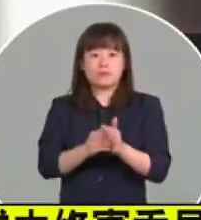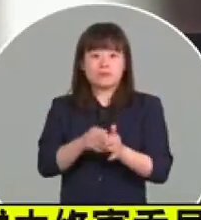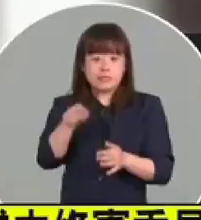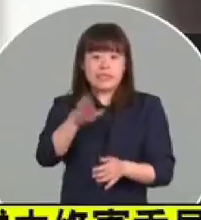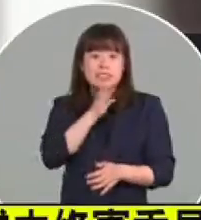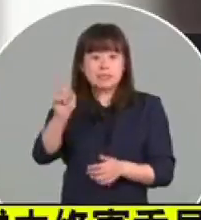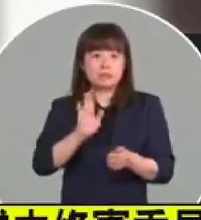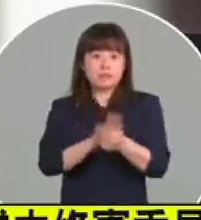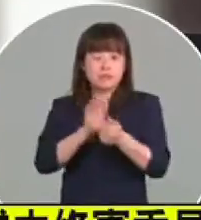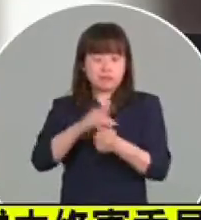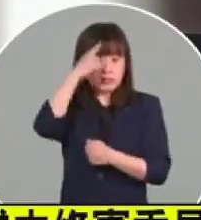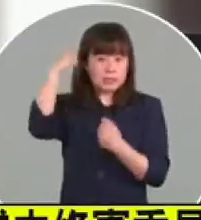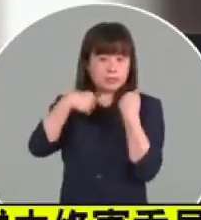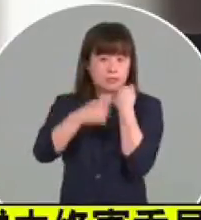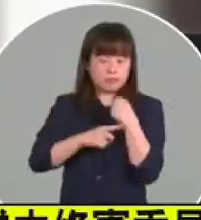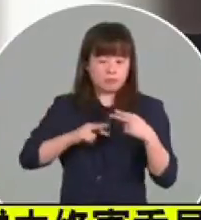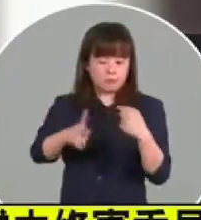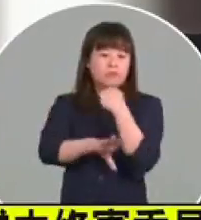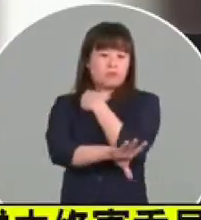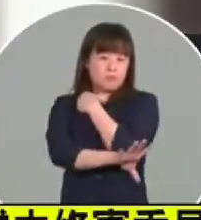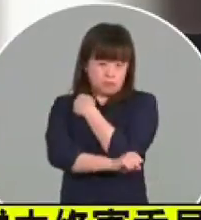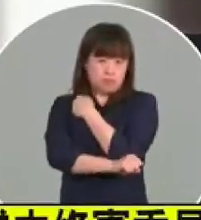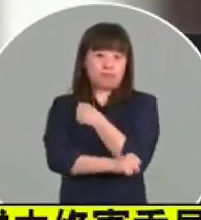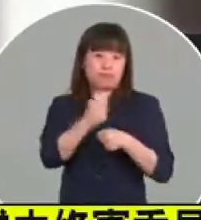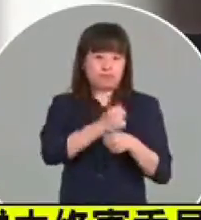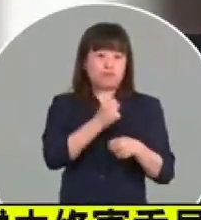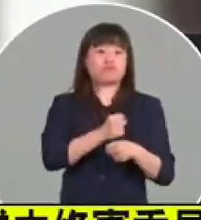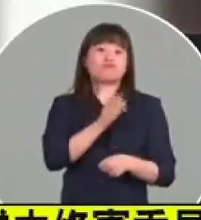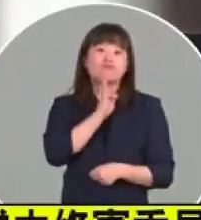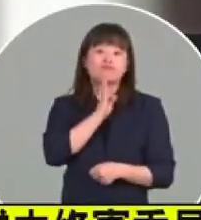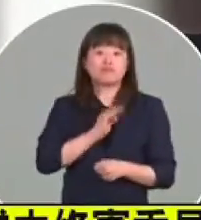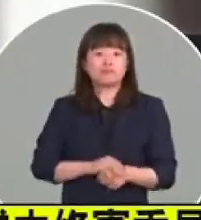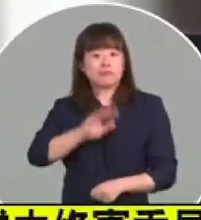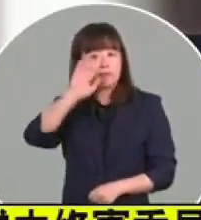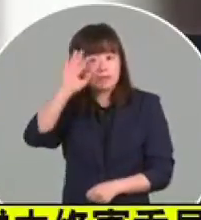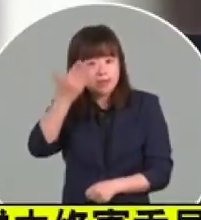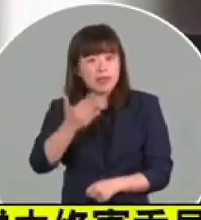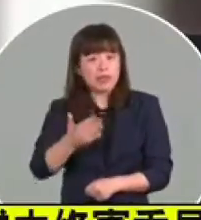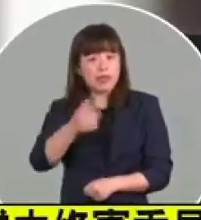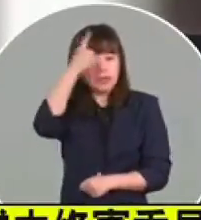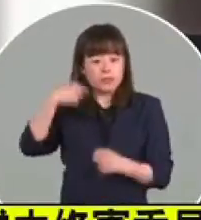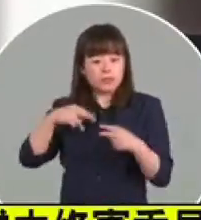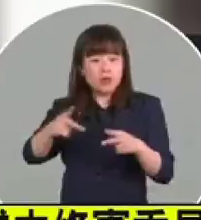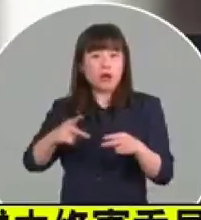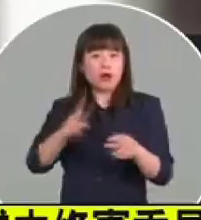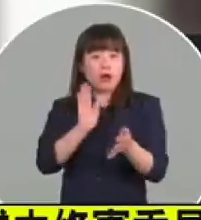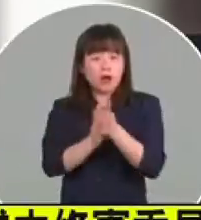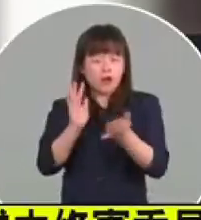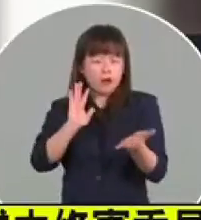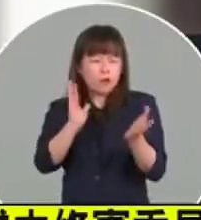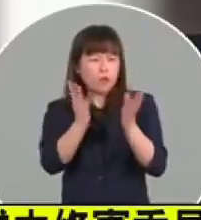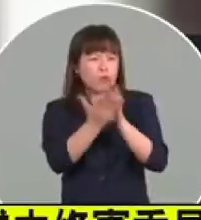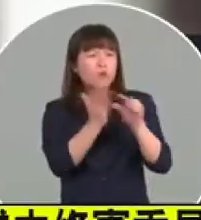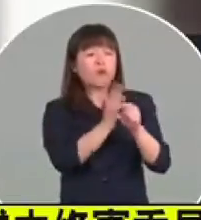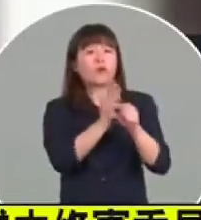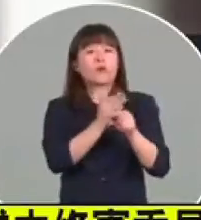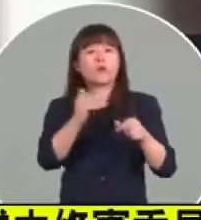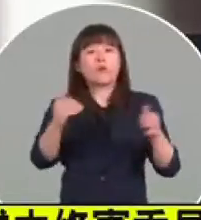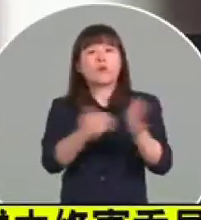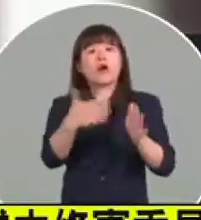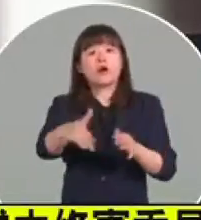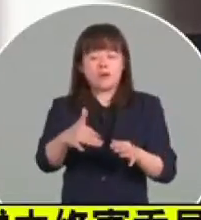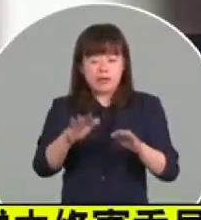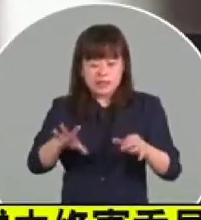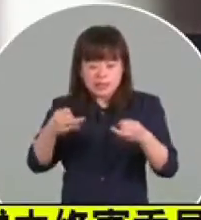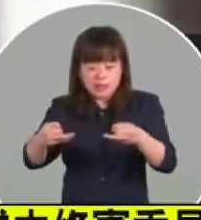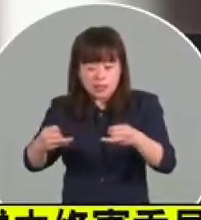都是改善司法体制的基础工程。但是司改还在转型期，现阶段的